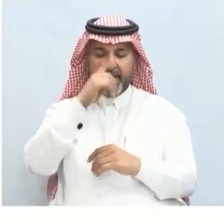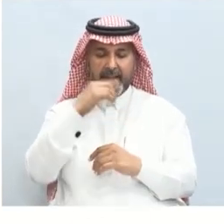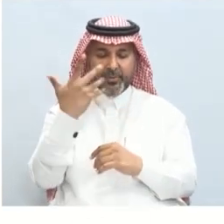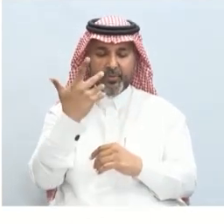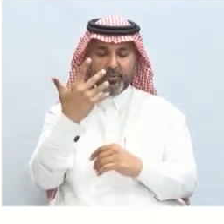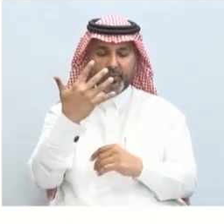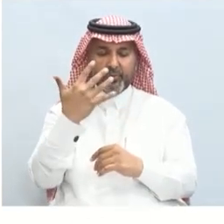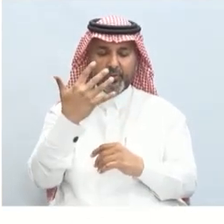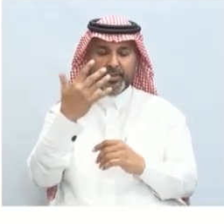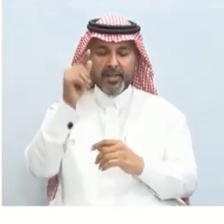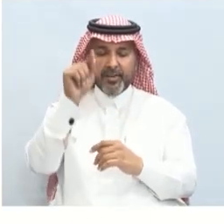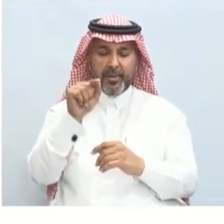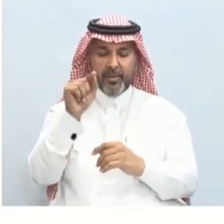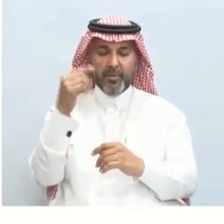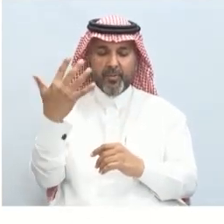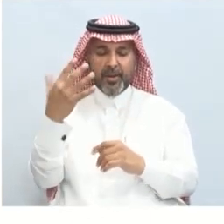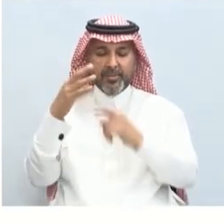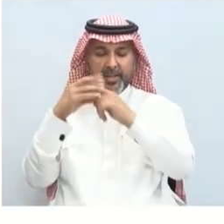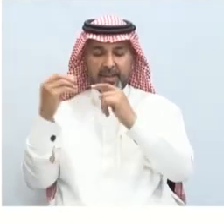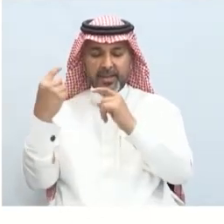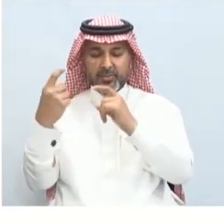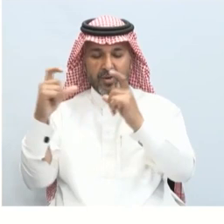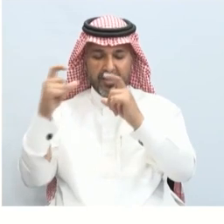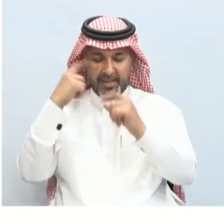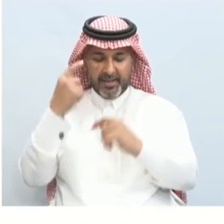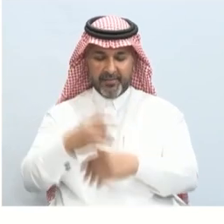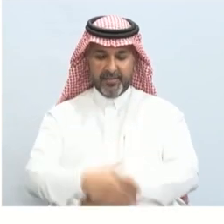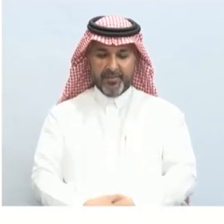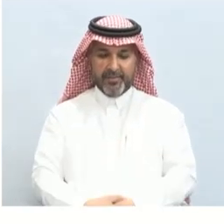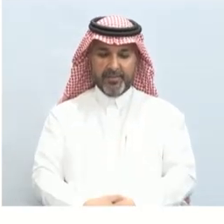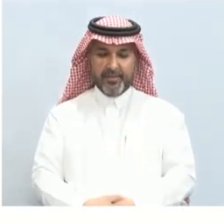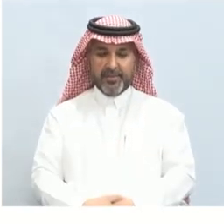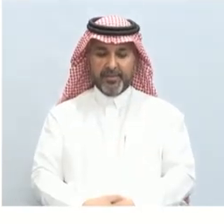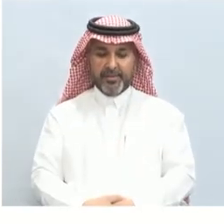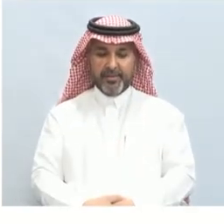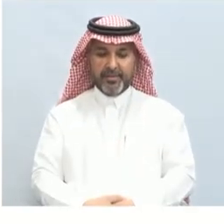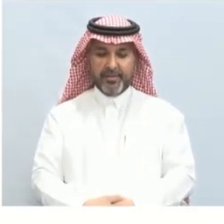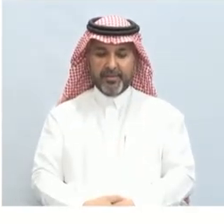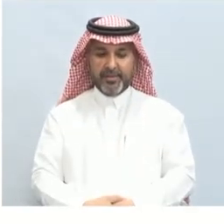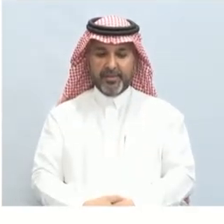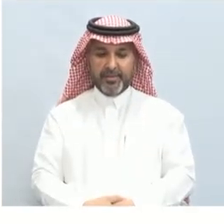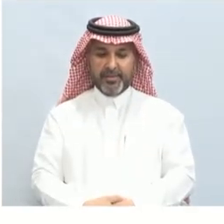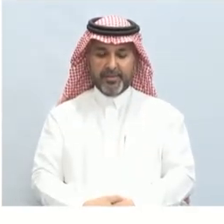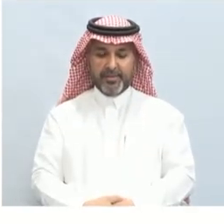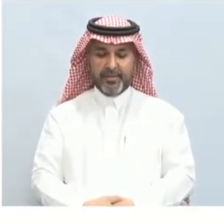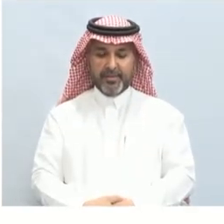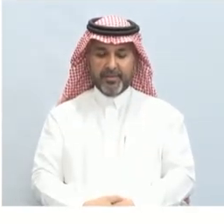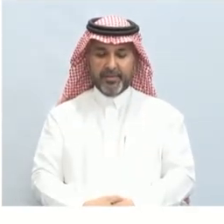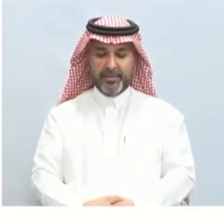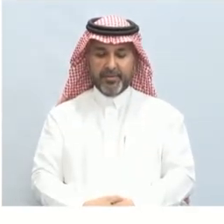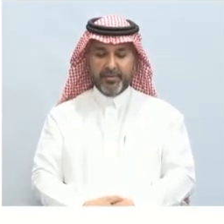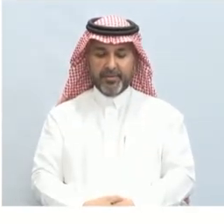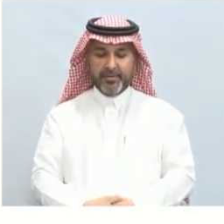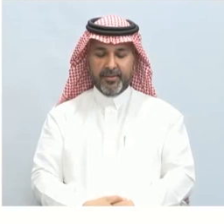تباديل تباديل دائري بدون نقطه